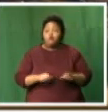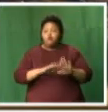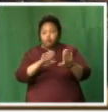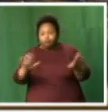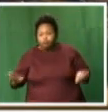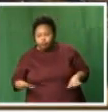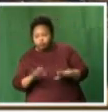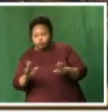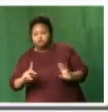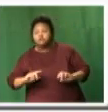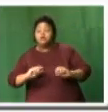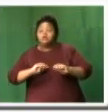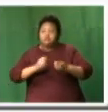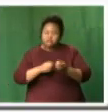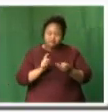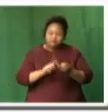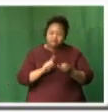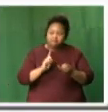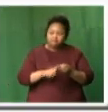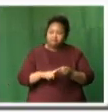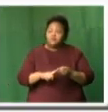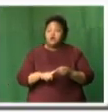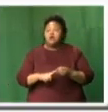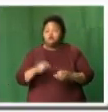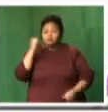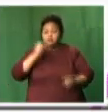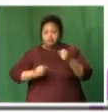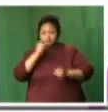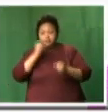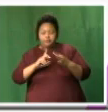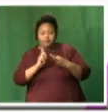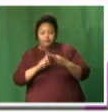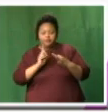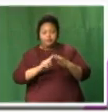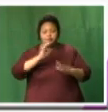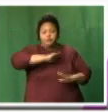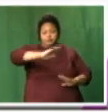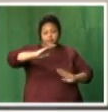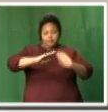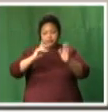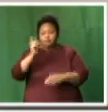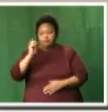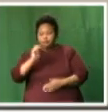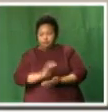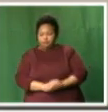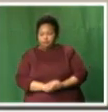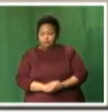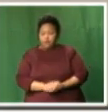wekubhukusha. Iteam yethu ifike itolo ekseni ngabo-2